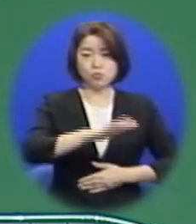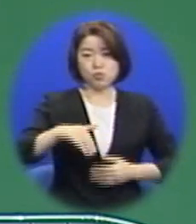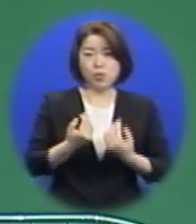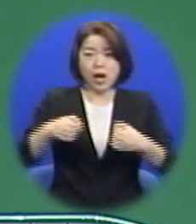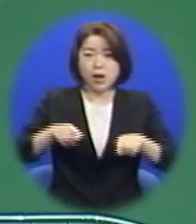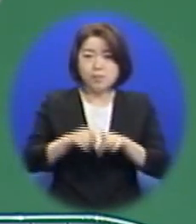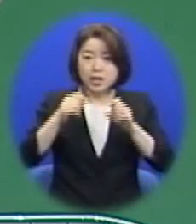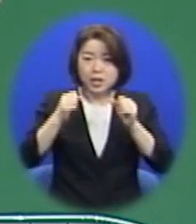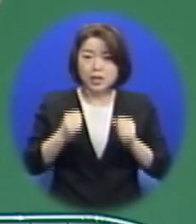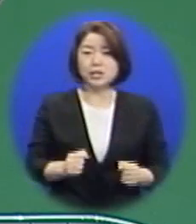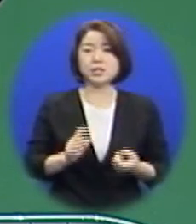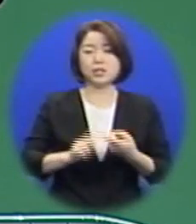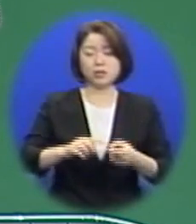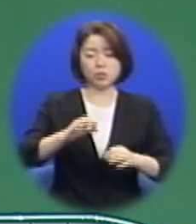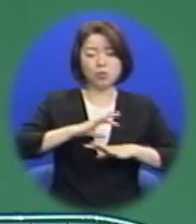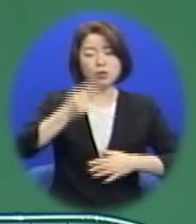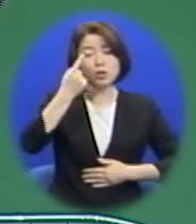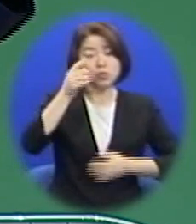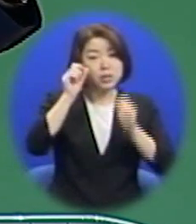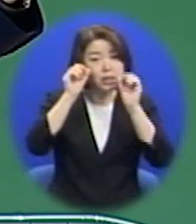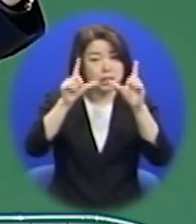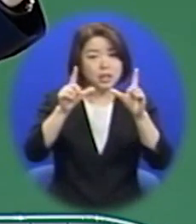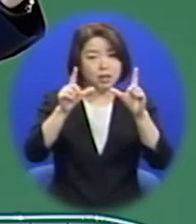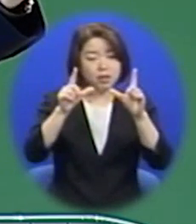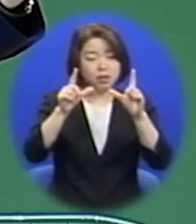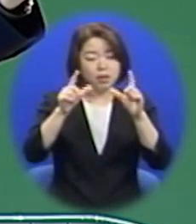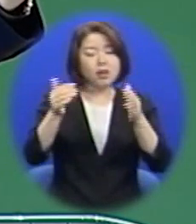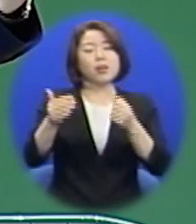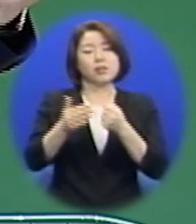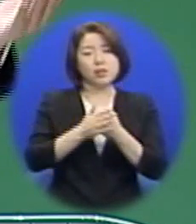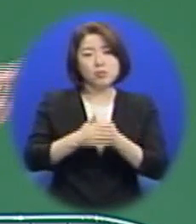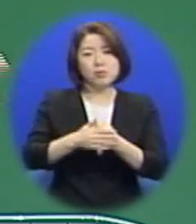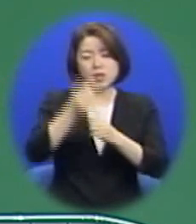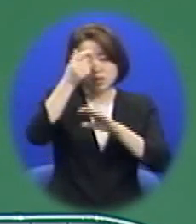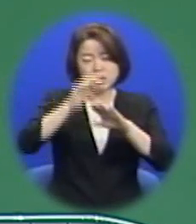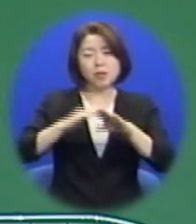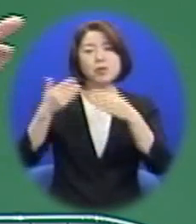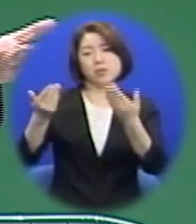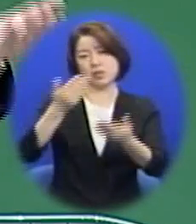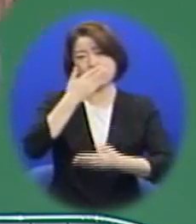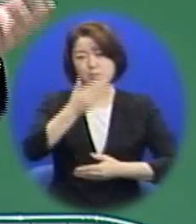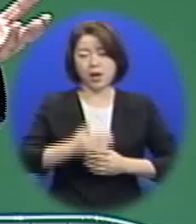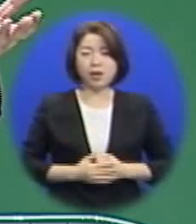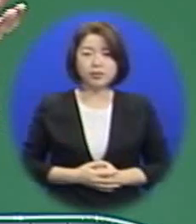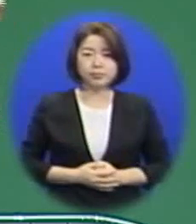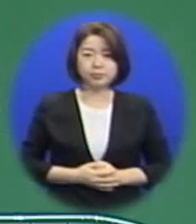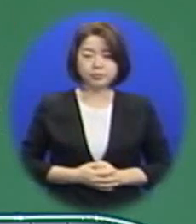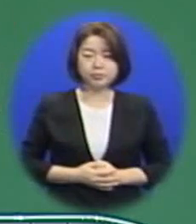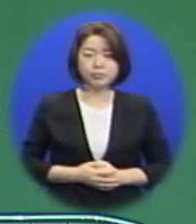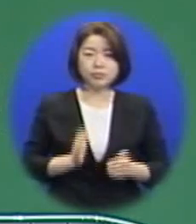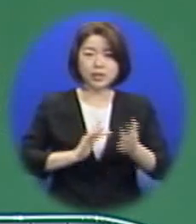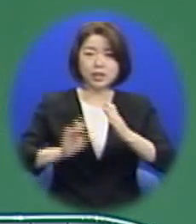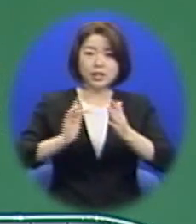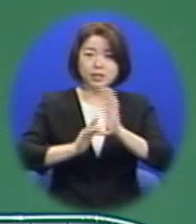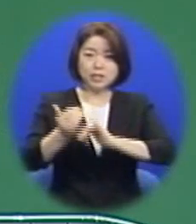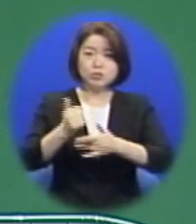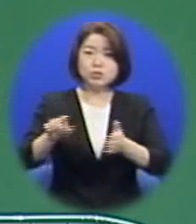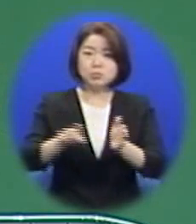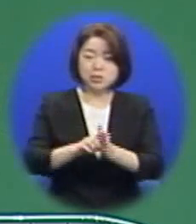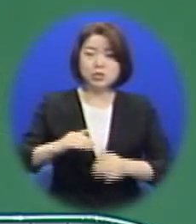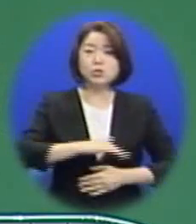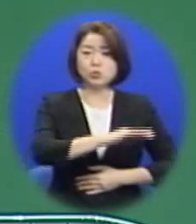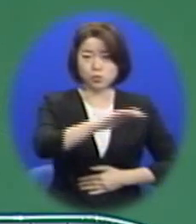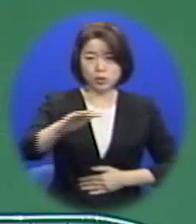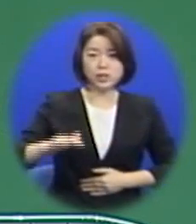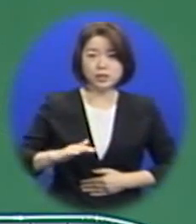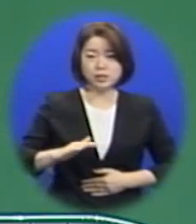눈이 뜨이게 됩니다. 그래서 예배하게 되는 거죠. 여러분 우리가 예수를 믿은 우리는 이스라엘 백성들보다